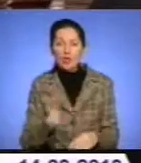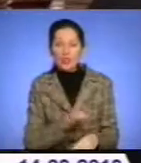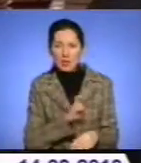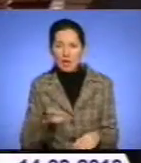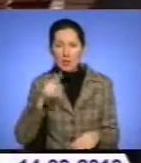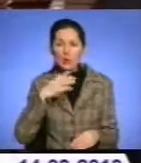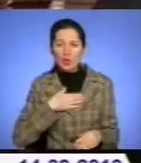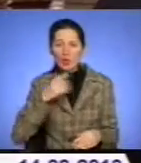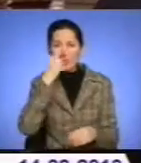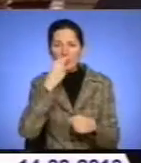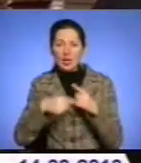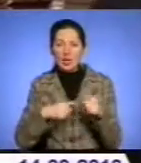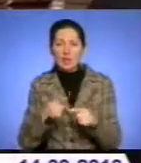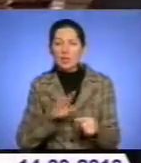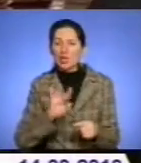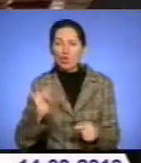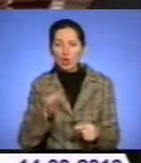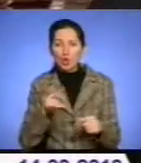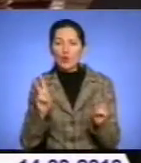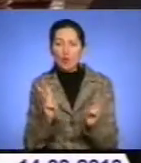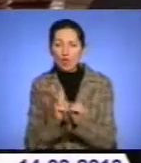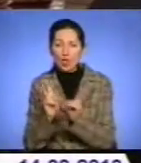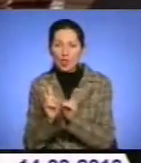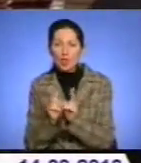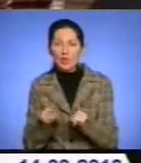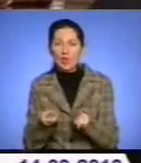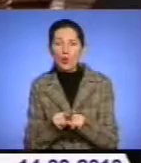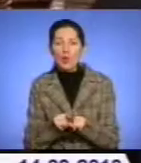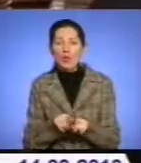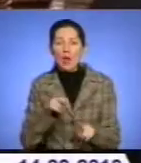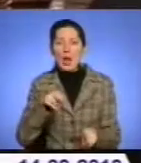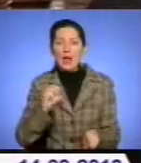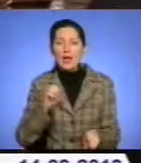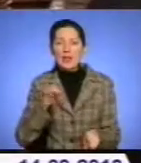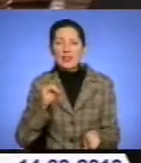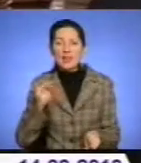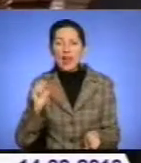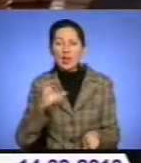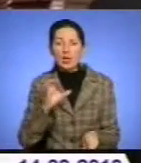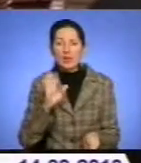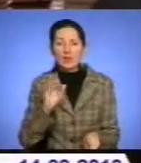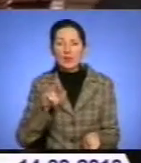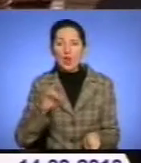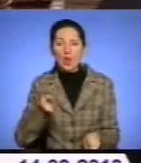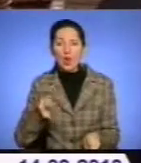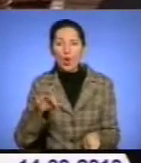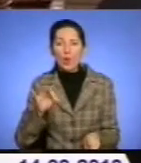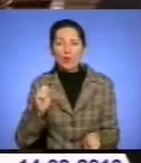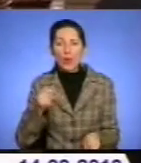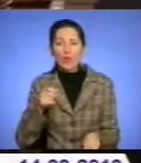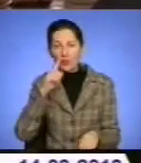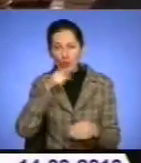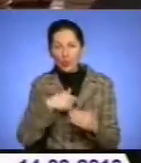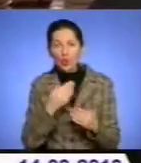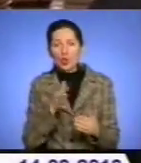нашу традицію, неодноразово зустрічався також з патріархом Святославом. Так що ми віримо, що час його